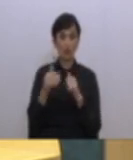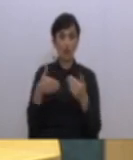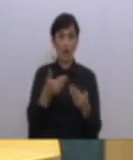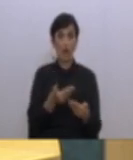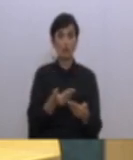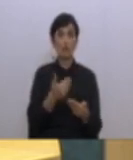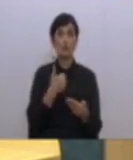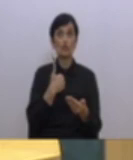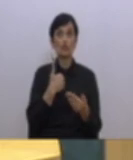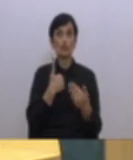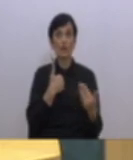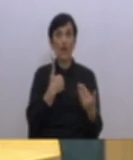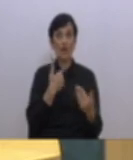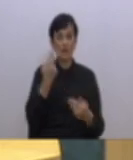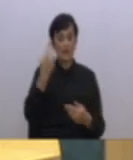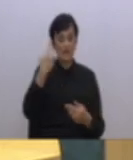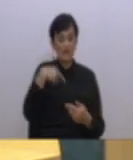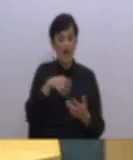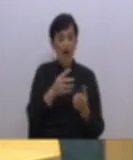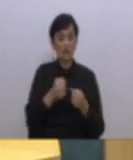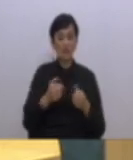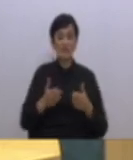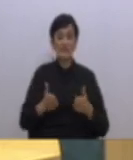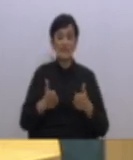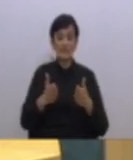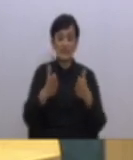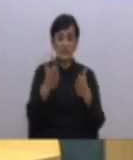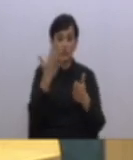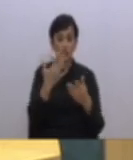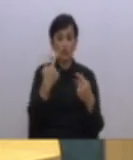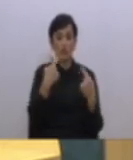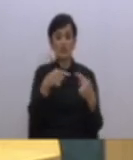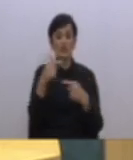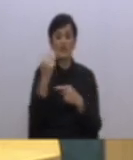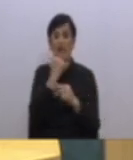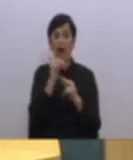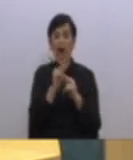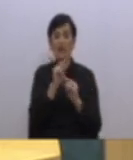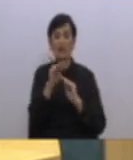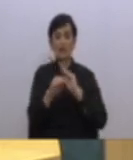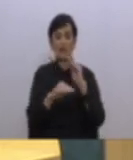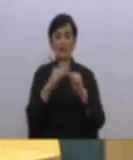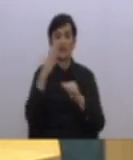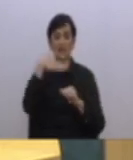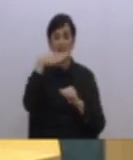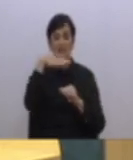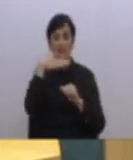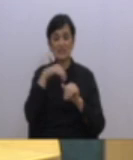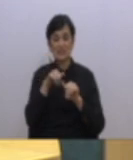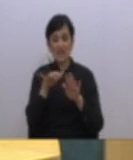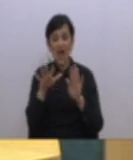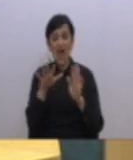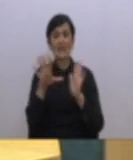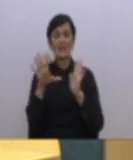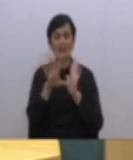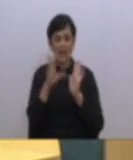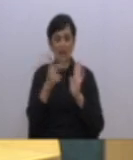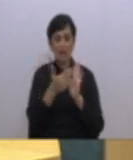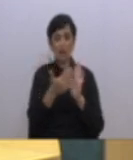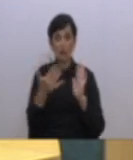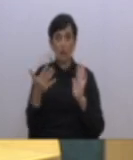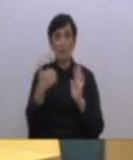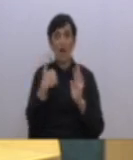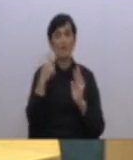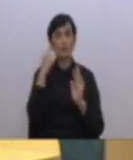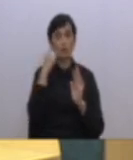ce nu-i mhriva uite cu alte bule bas, i când bați zis gakona tu scoa infrastructuri, ca în hoțe leba, scali din dasi șemdec, asta nu-i